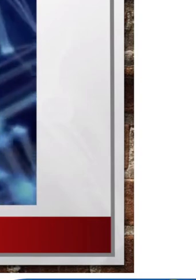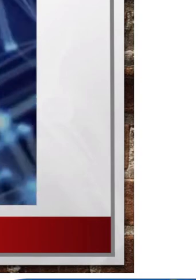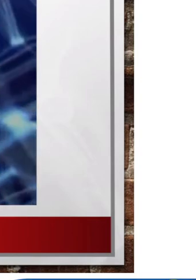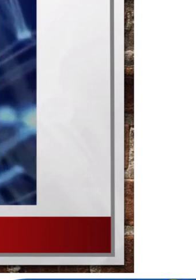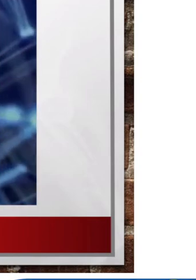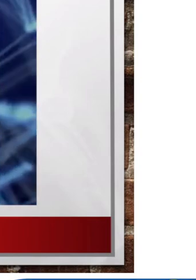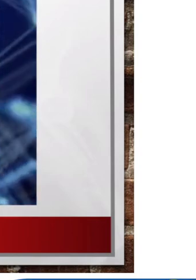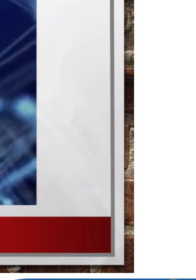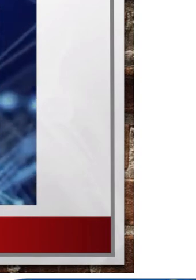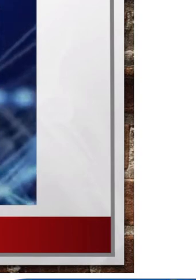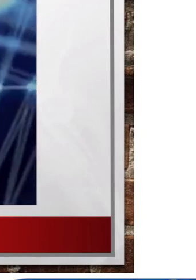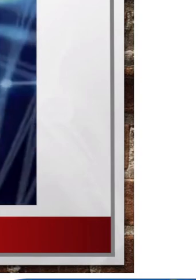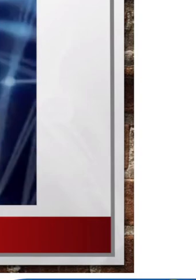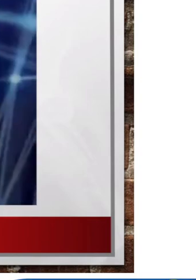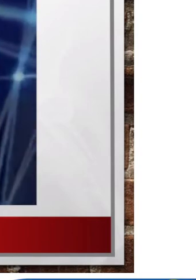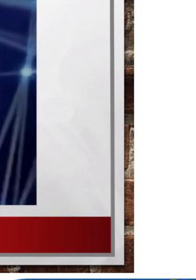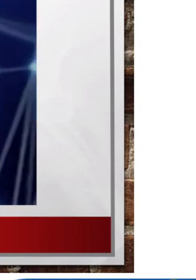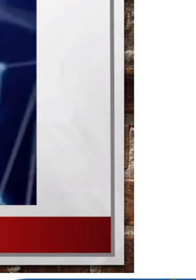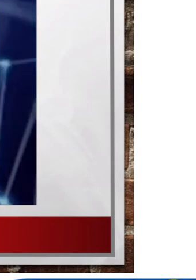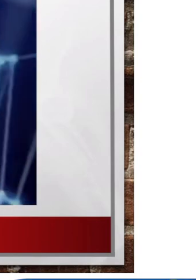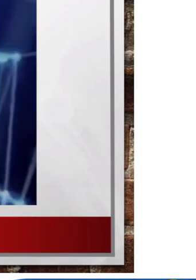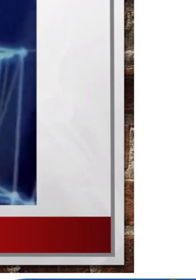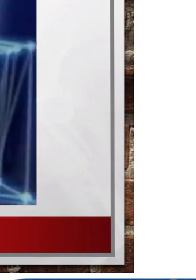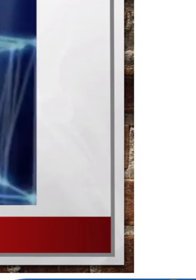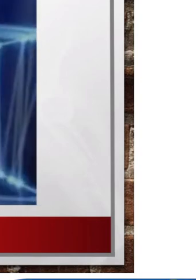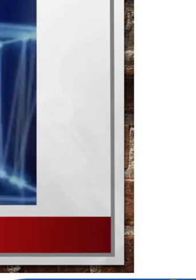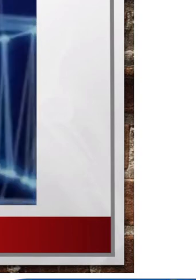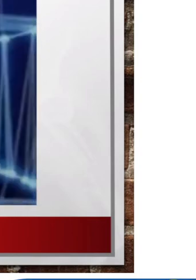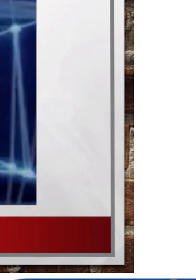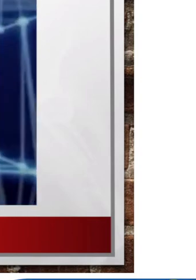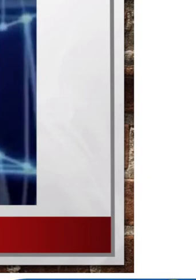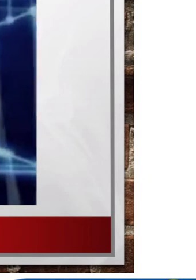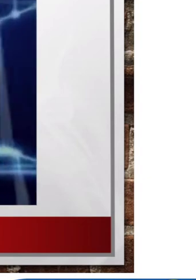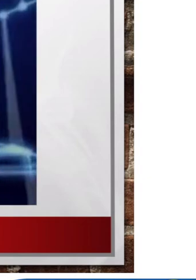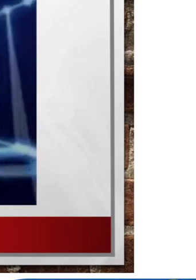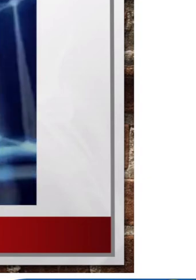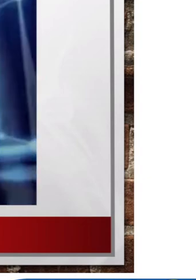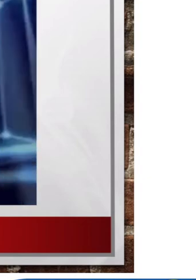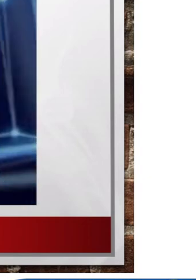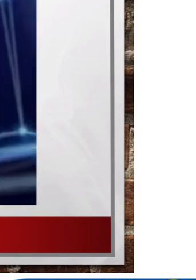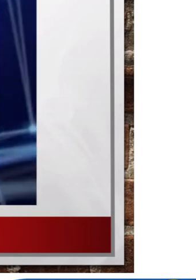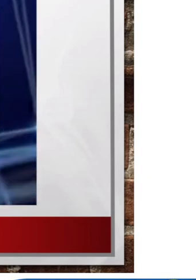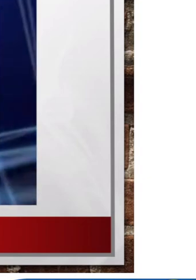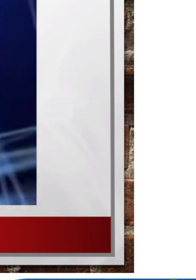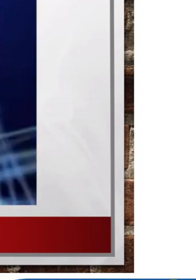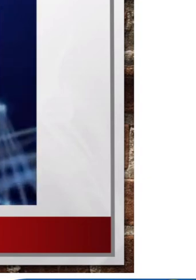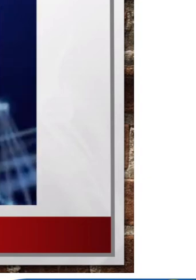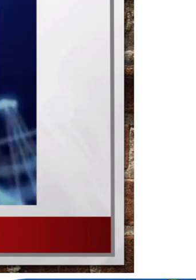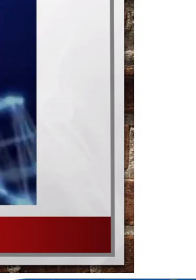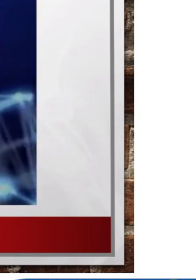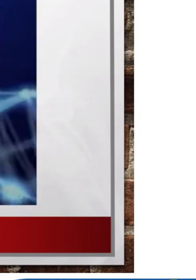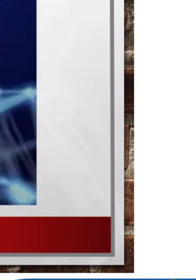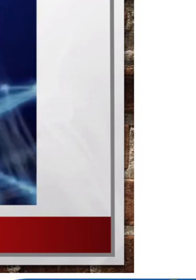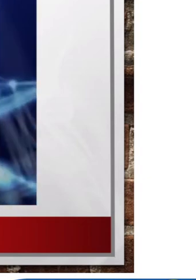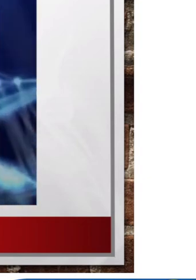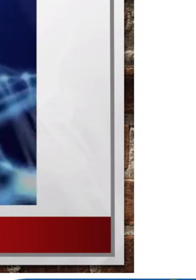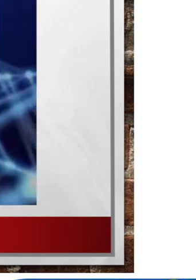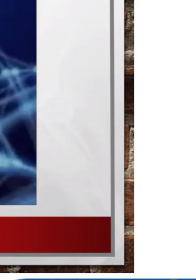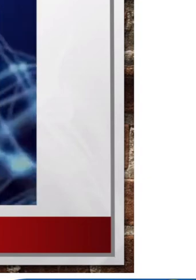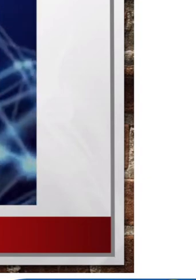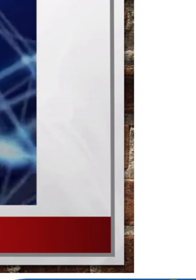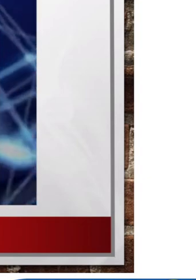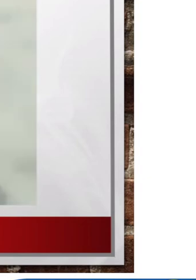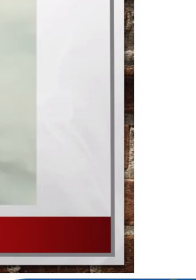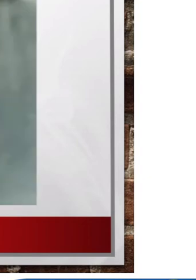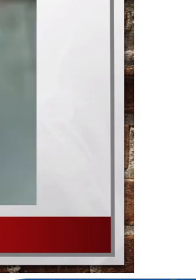mararamdaman natin or yung mafe-feel natin pag nasa loob tayo ng barko is just like a normal wave. So sabi nga namin,